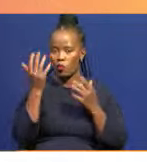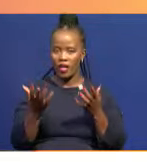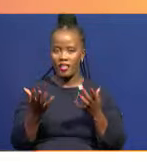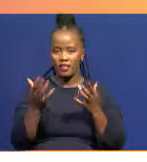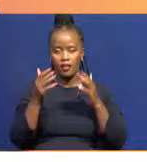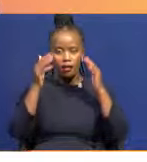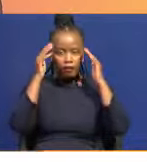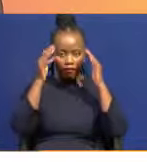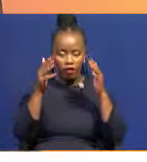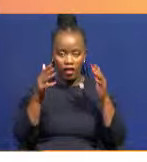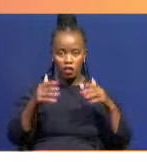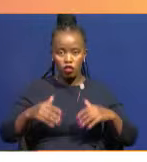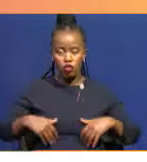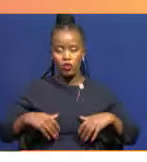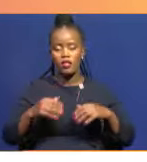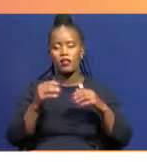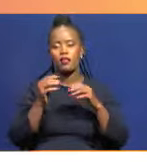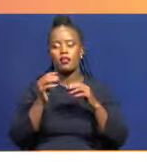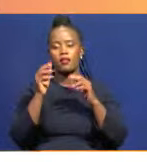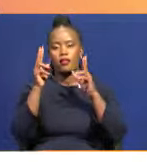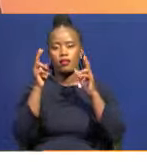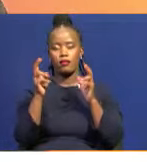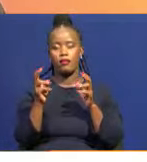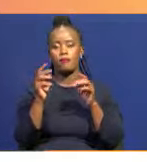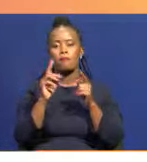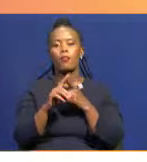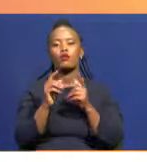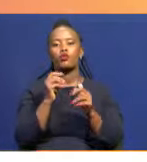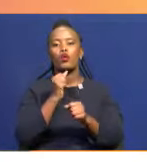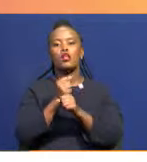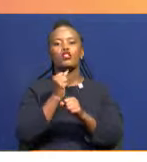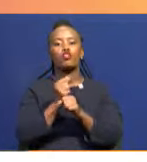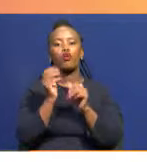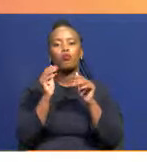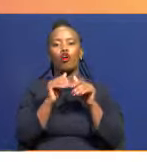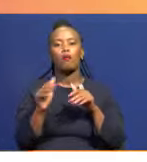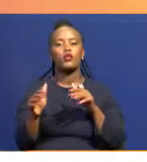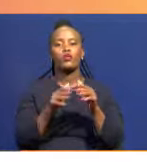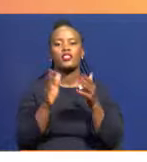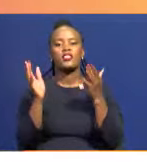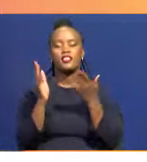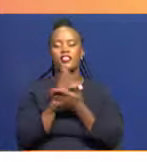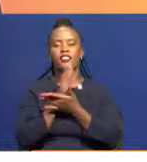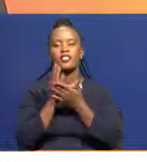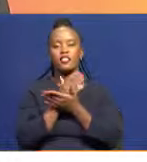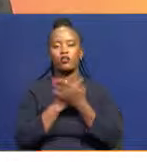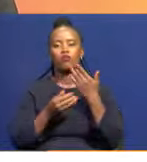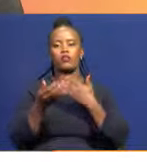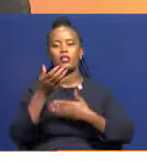masuala ya vijana na sile nafasi zilizopo kwenye sekta ya kiuchumi.